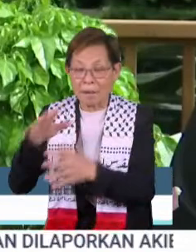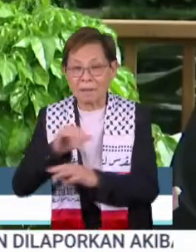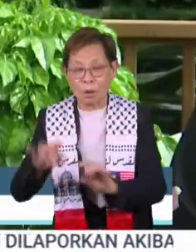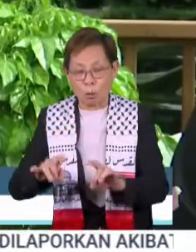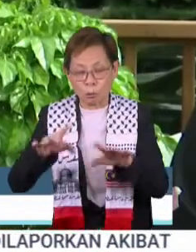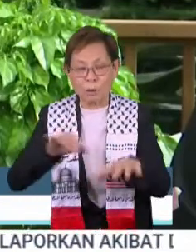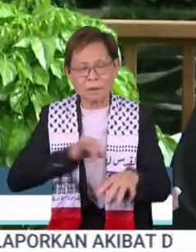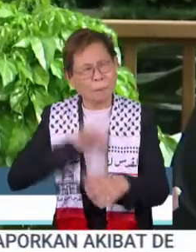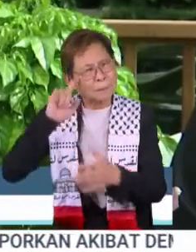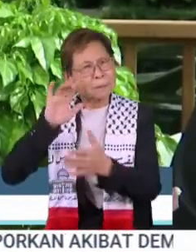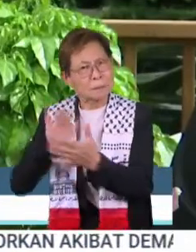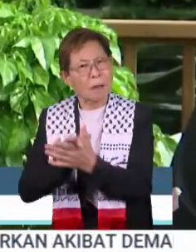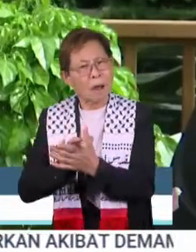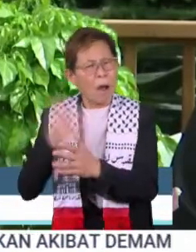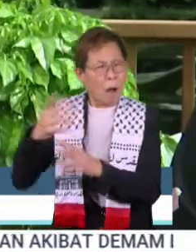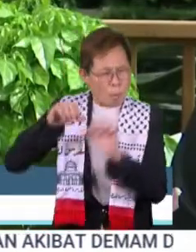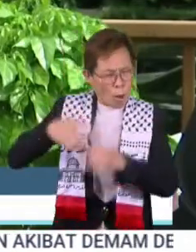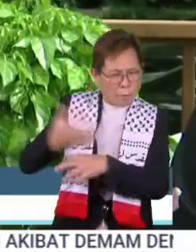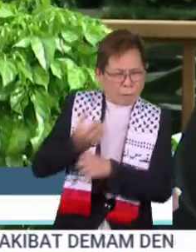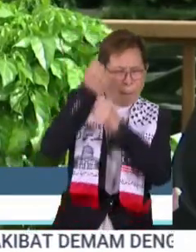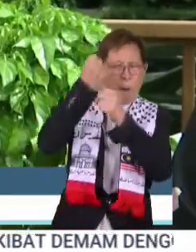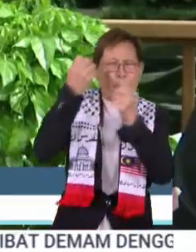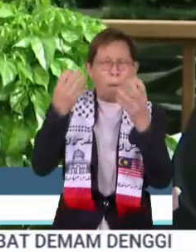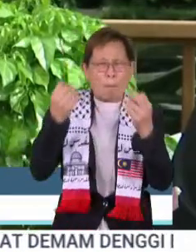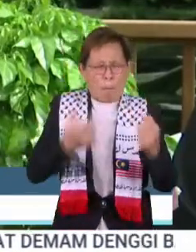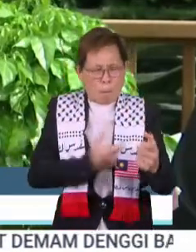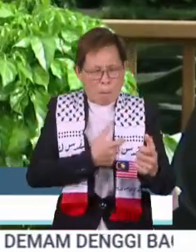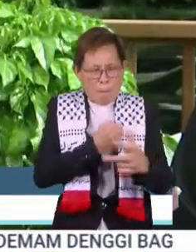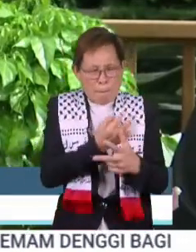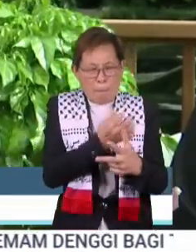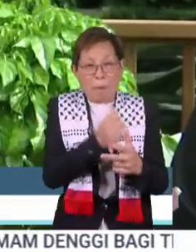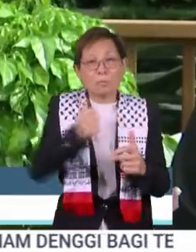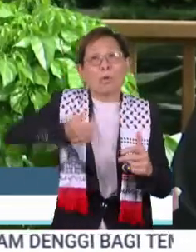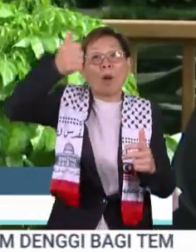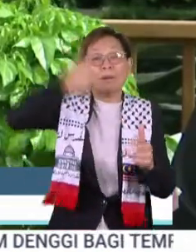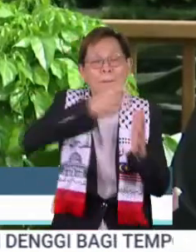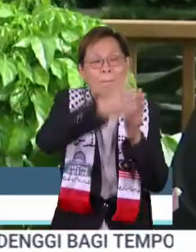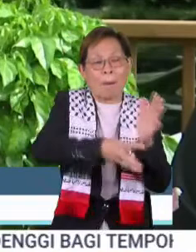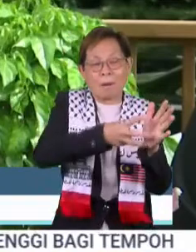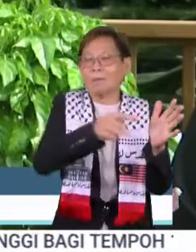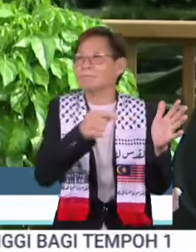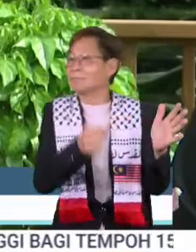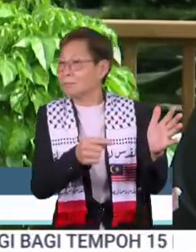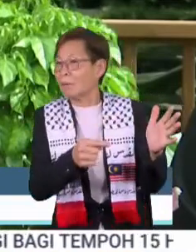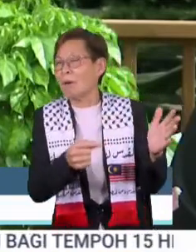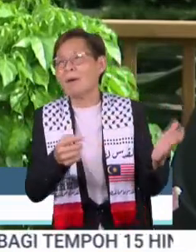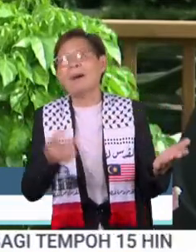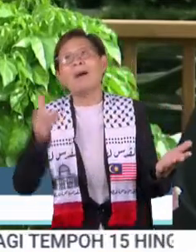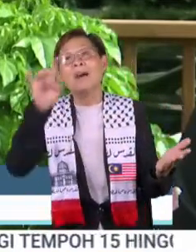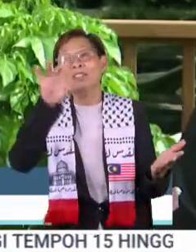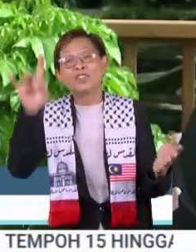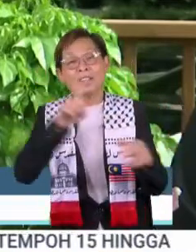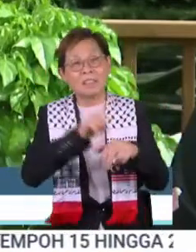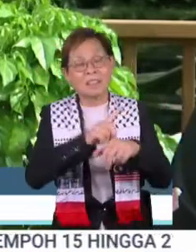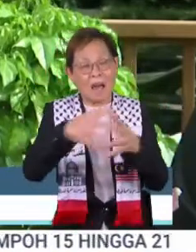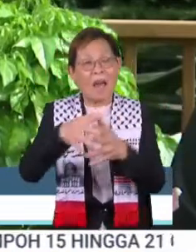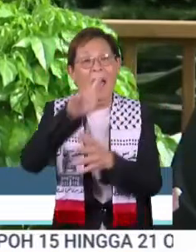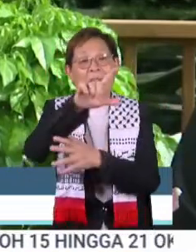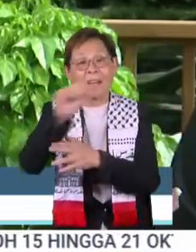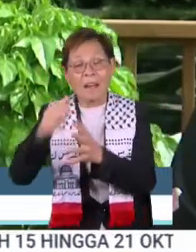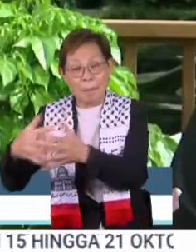saya percaya untuk kita meraih banyak lagi pingat emas terutama di Paralimpik adalah mungkin insyaAllah di LA